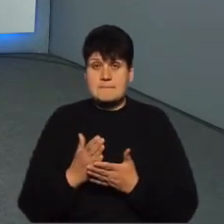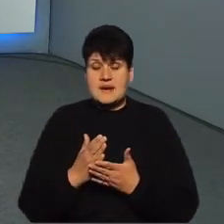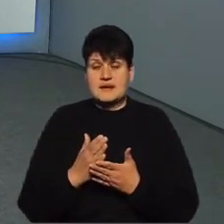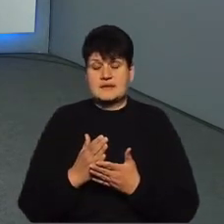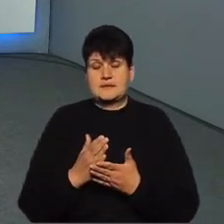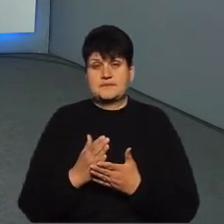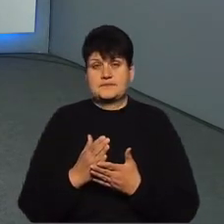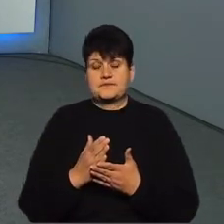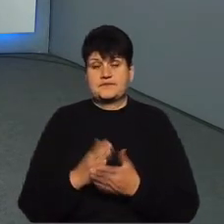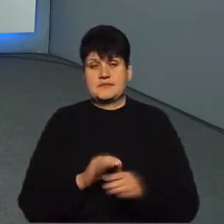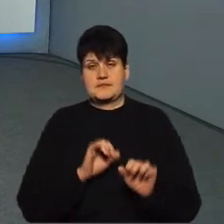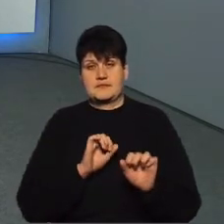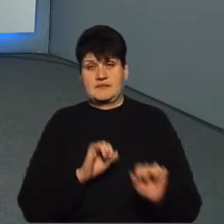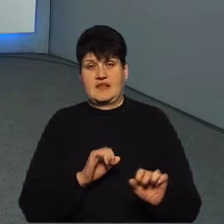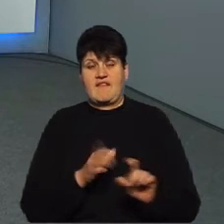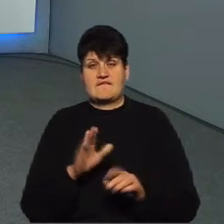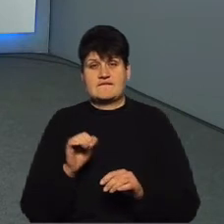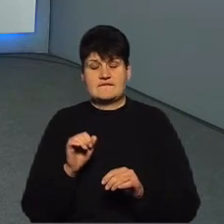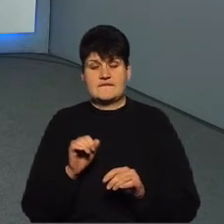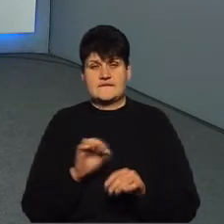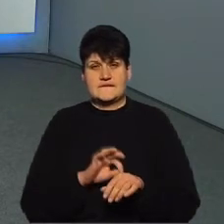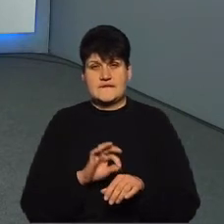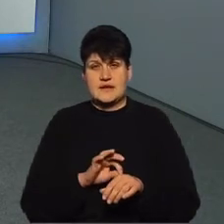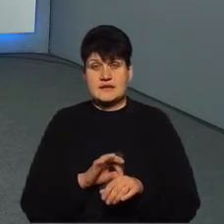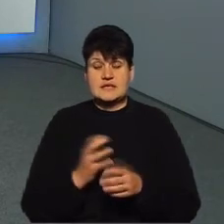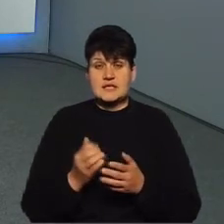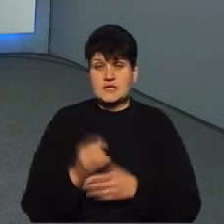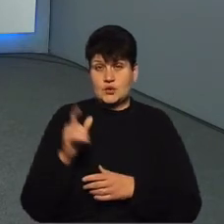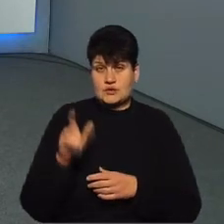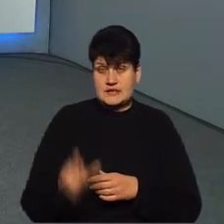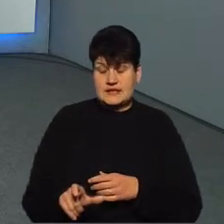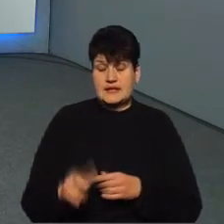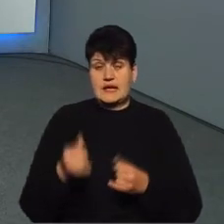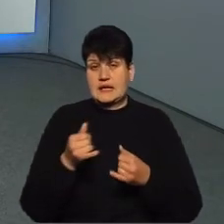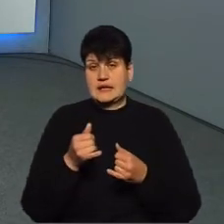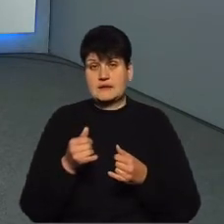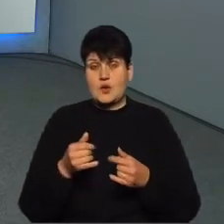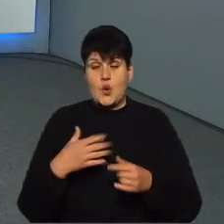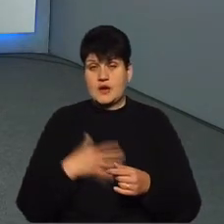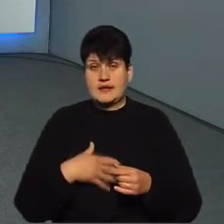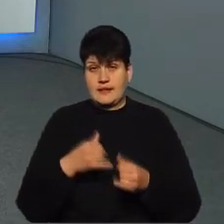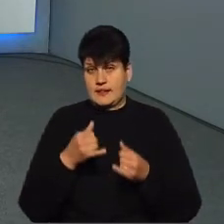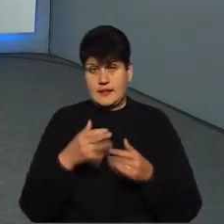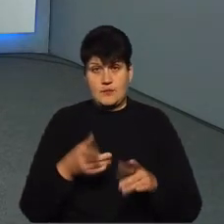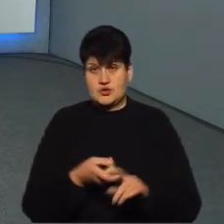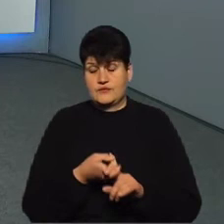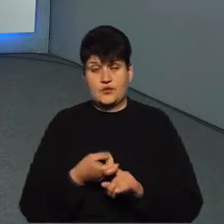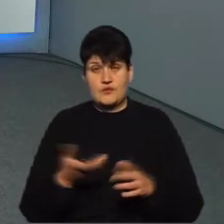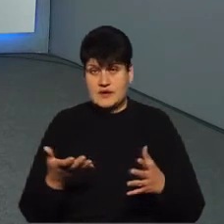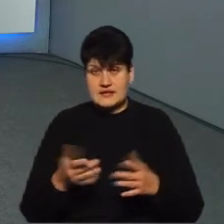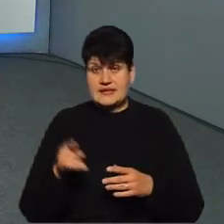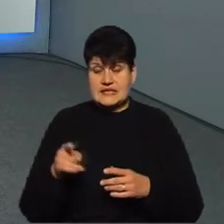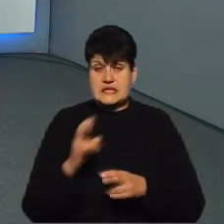до інфікування цим вірусом. Тобто, винайшли людину, у яка організм її не може інфікуватися. Її кістковий